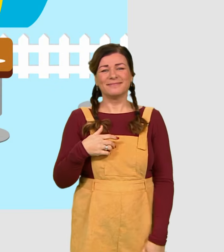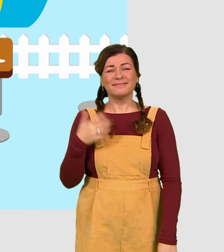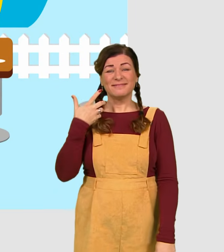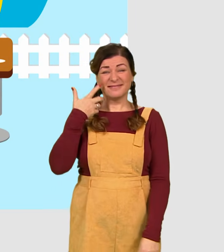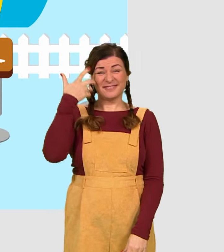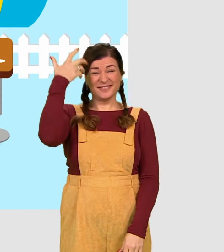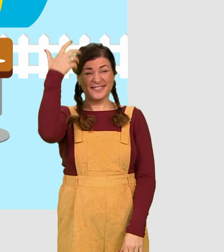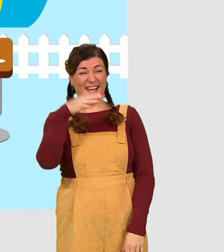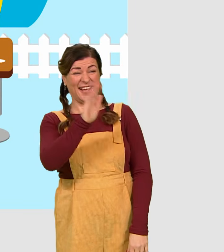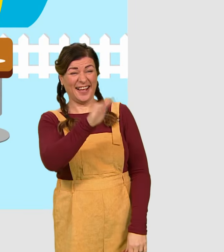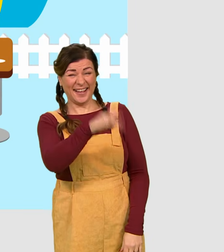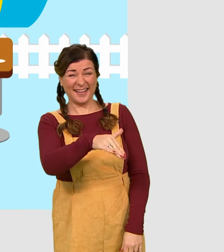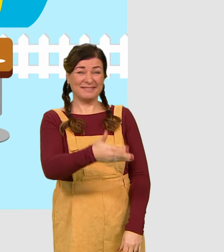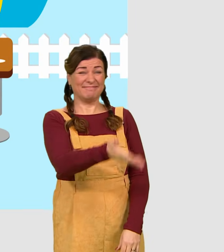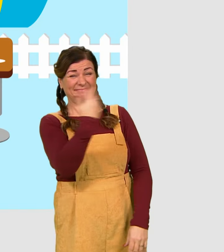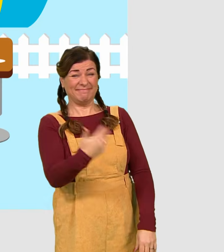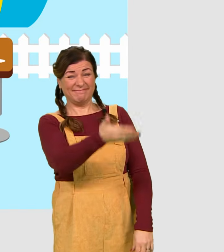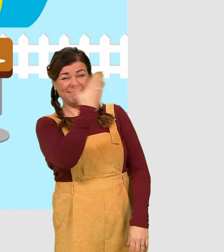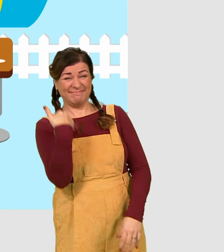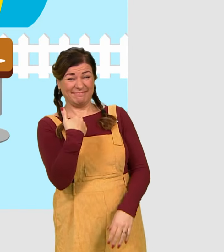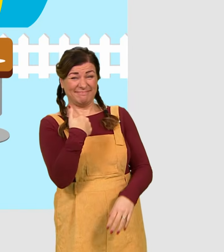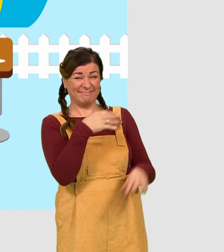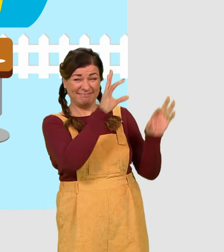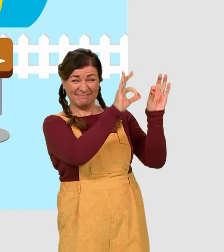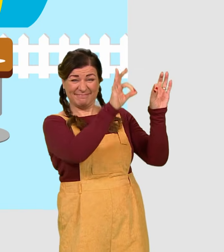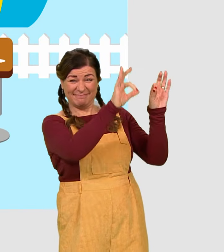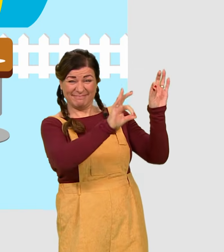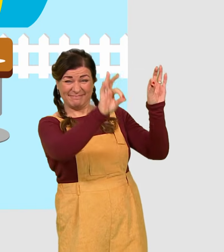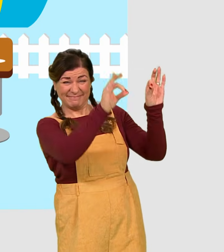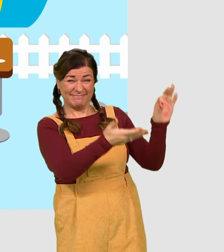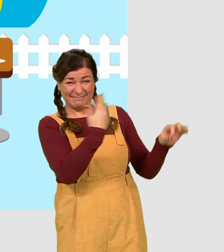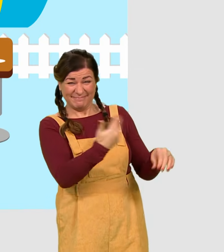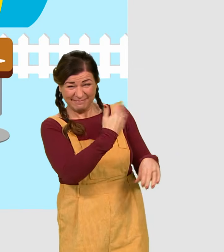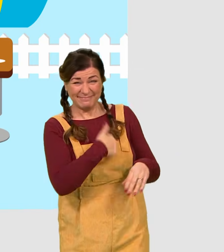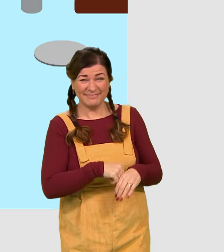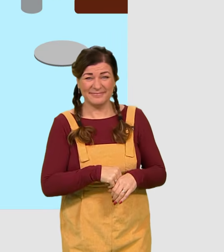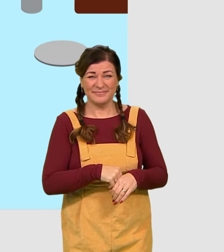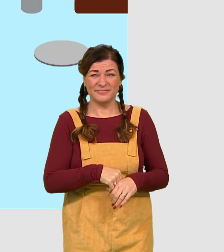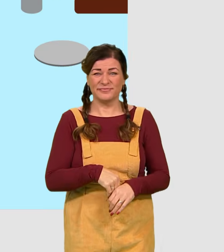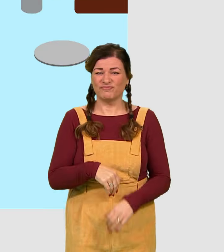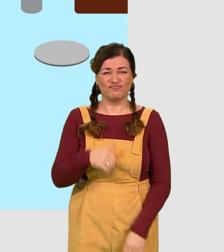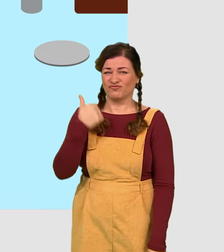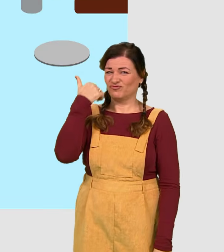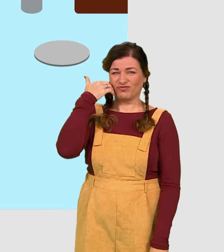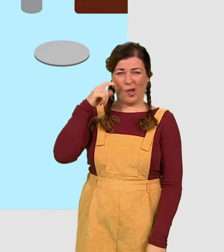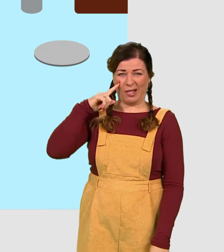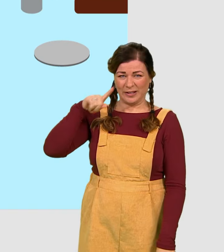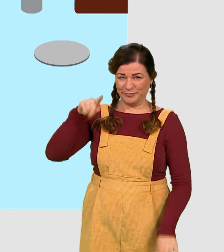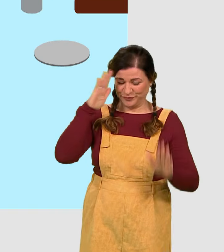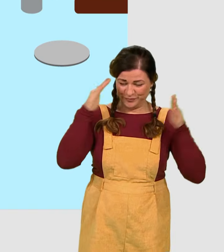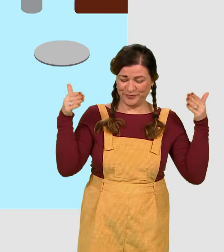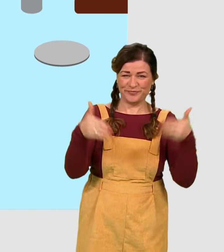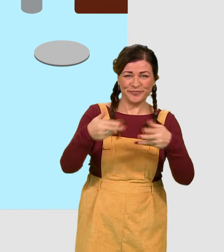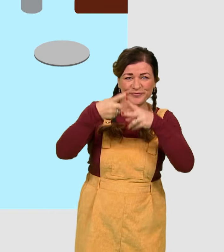Tyr di roi addurniadau ar y goeden efo ni, triog, meddai Jangle drwy'r ffenest. Ond roedd triog yn